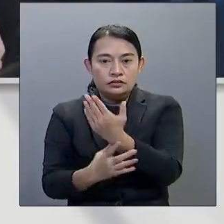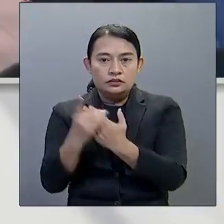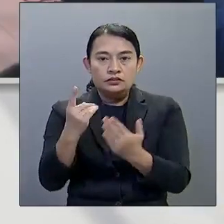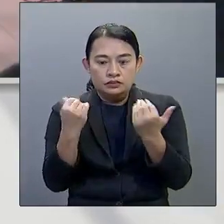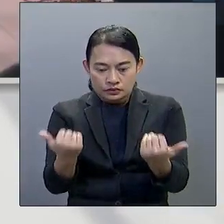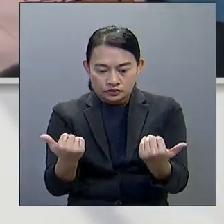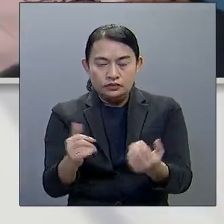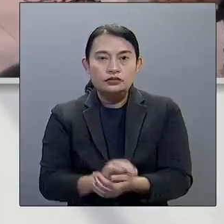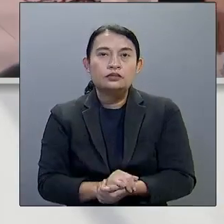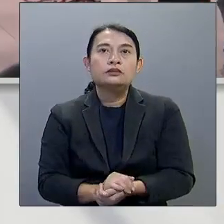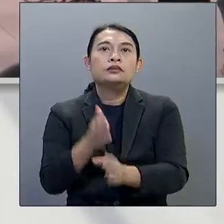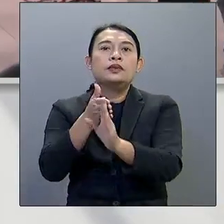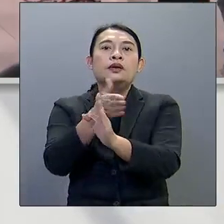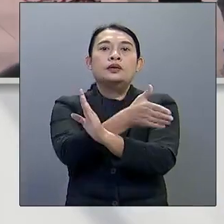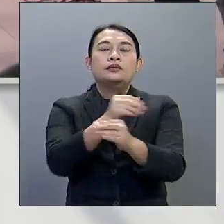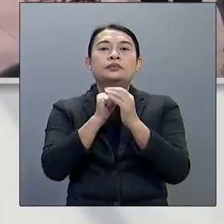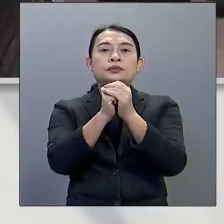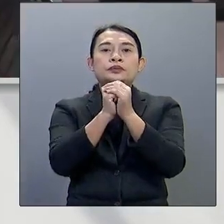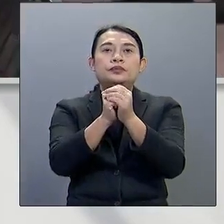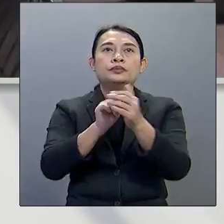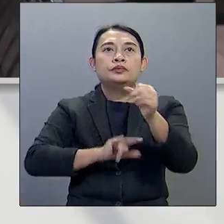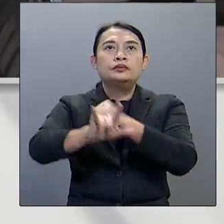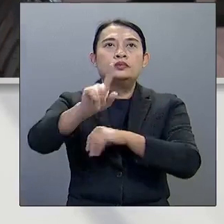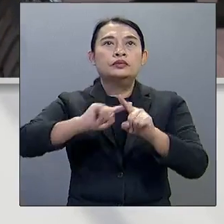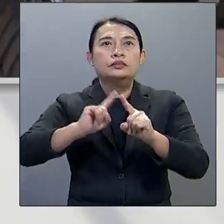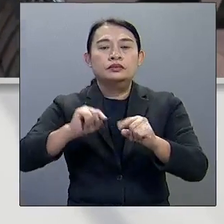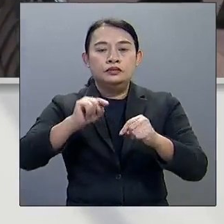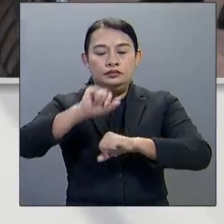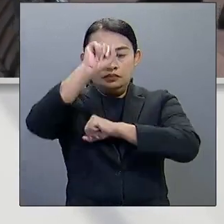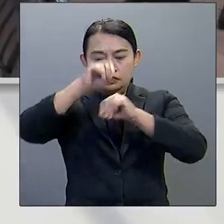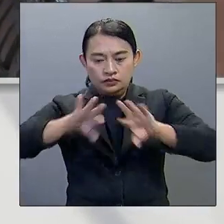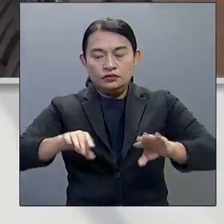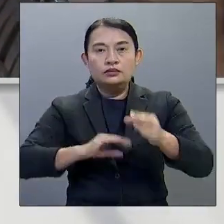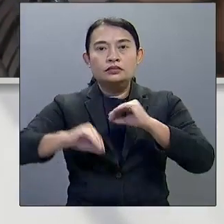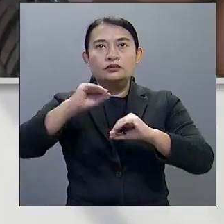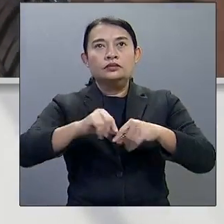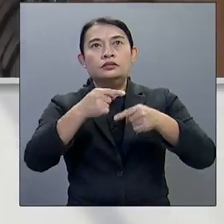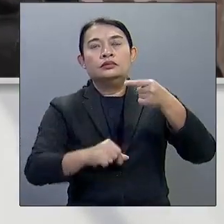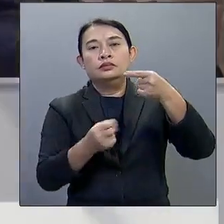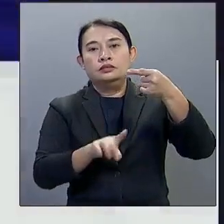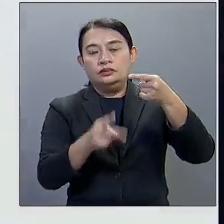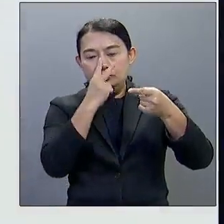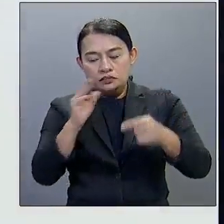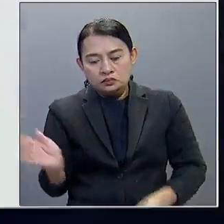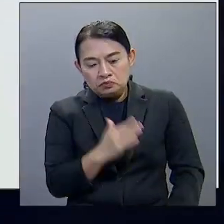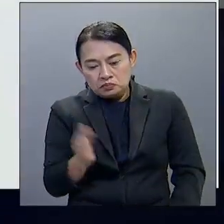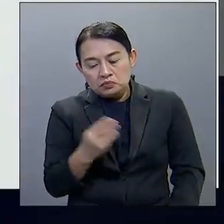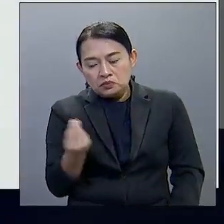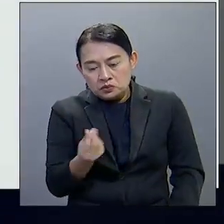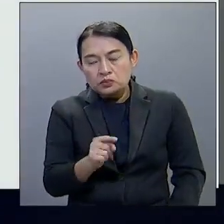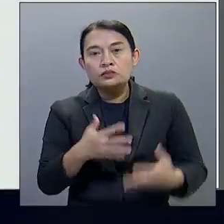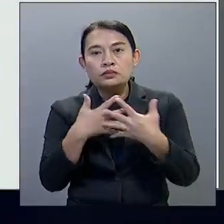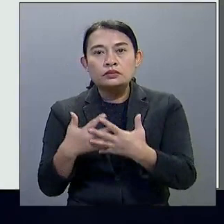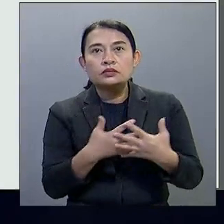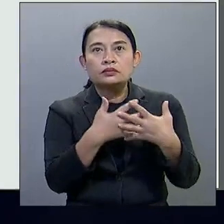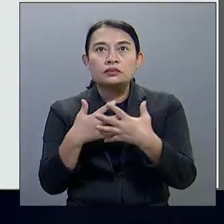ที่จีนจะเริ่มเดินทางออกนอกประเทศเนี่ยประกาศเพิ่มกันเป็น14ประเทศแล้วนะคะไปดูตัวอย่างกันเร็วๆนะคะก็คือสหรัฐอเมริ